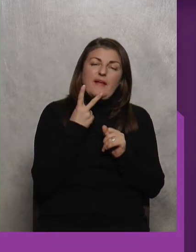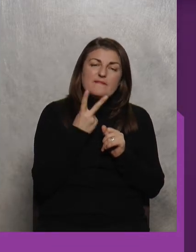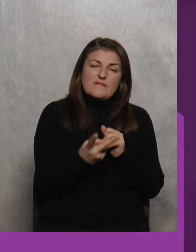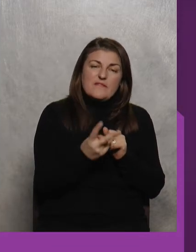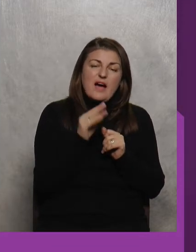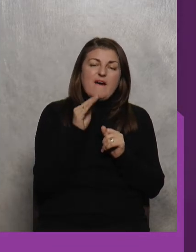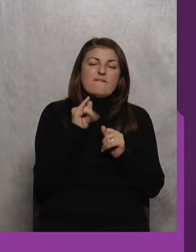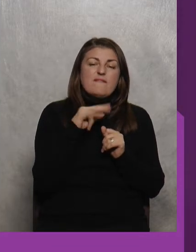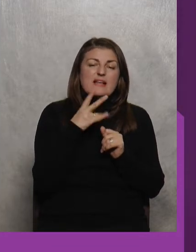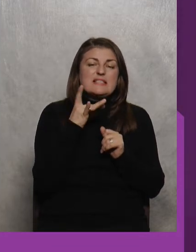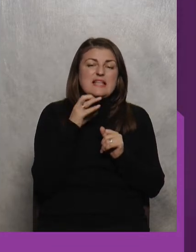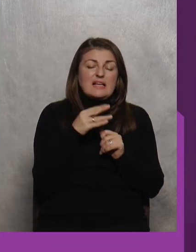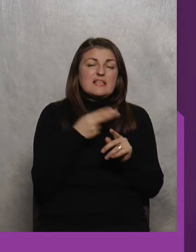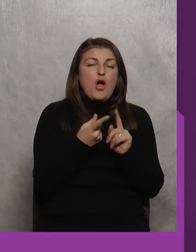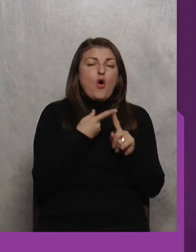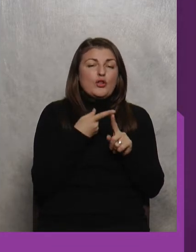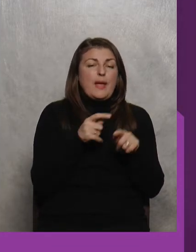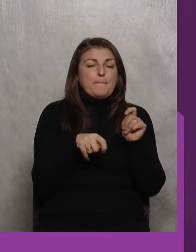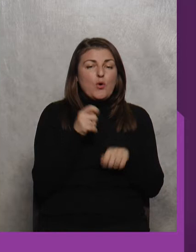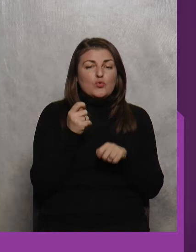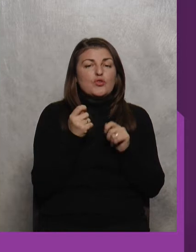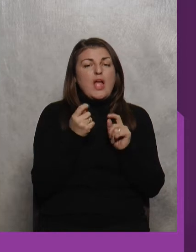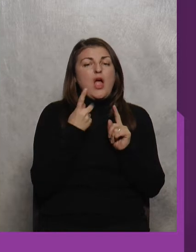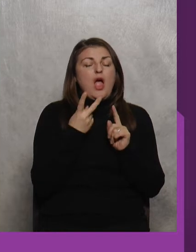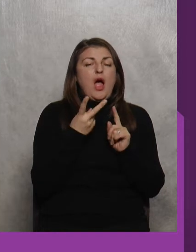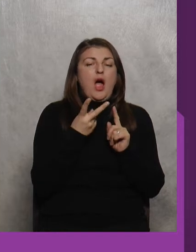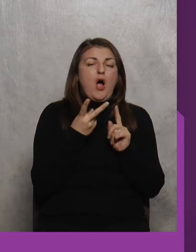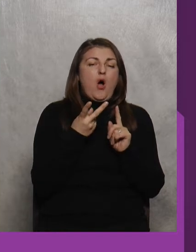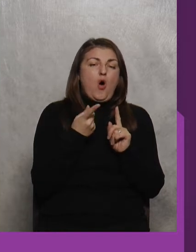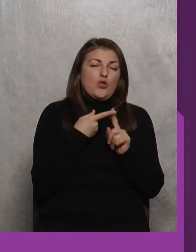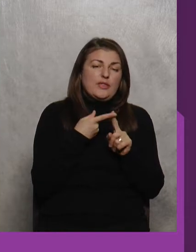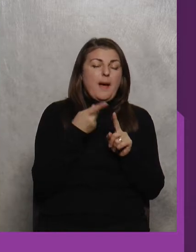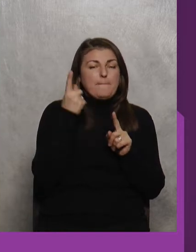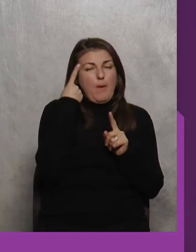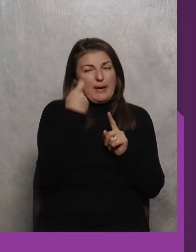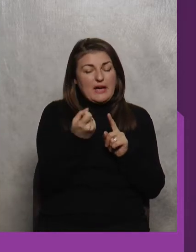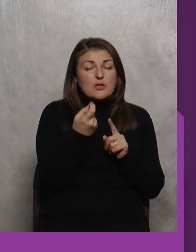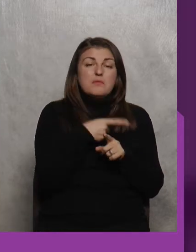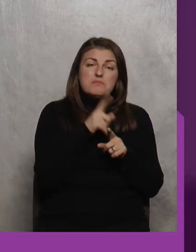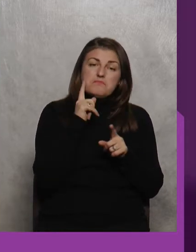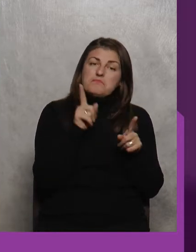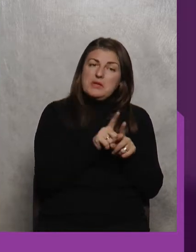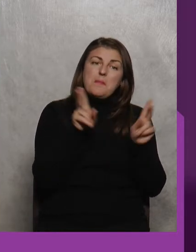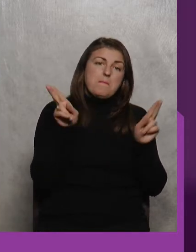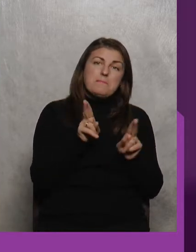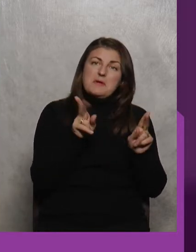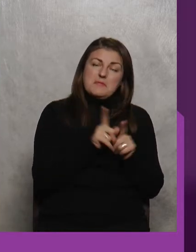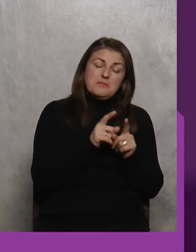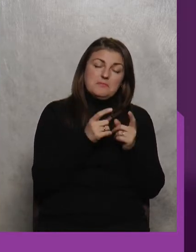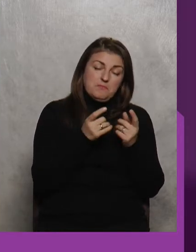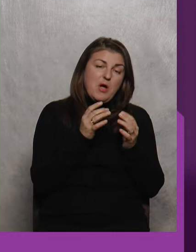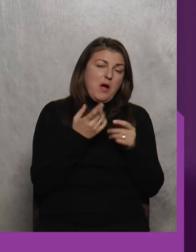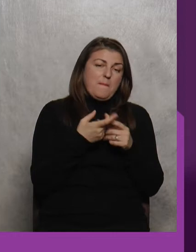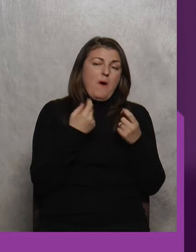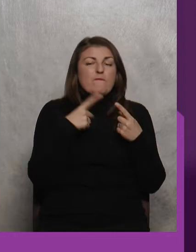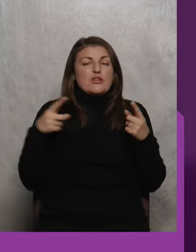два фальстарти – це одне порушення і одне вже попередження. Ну, до речі, лояльні дуже правила в інших